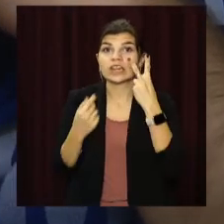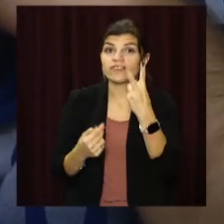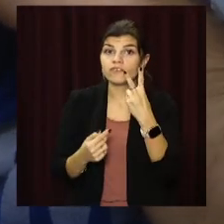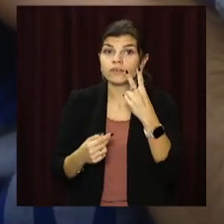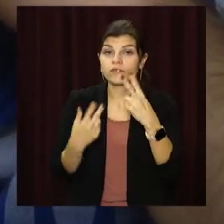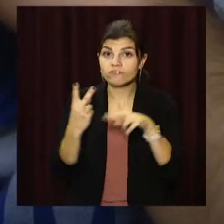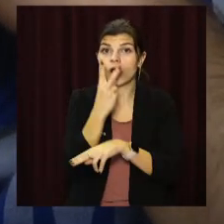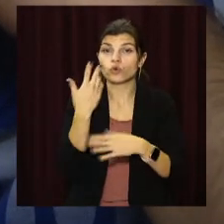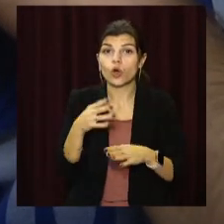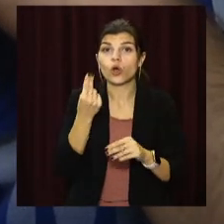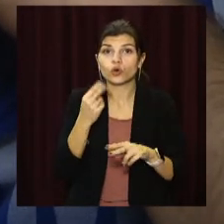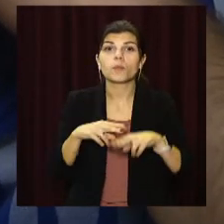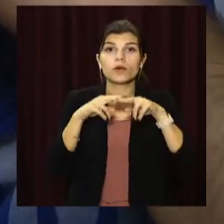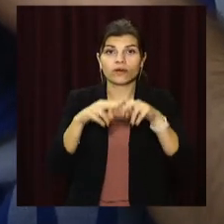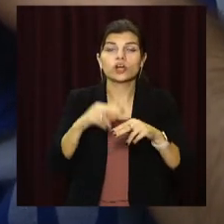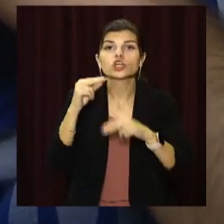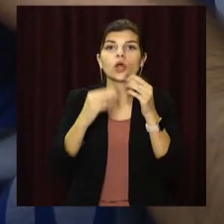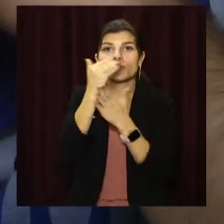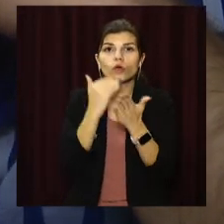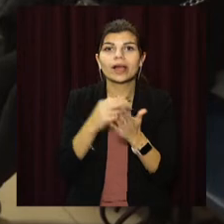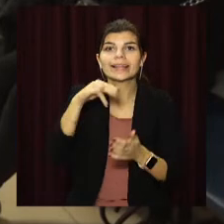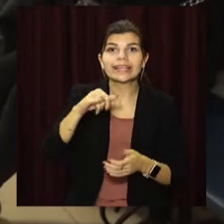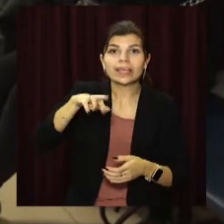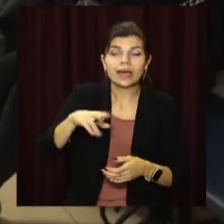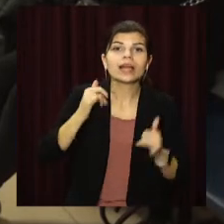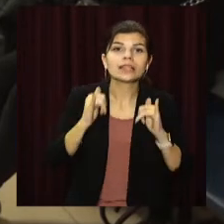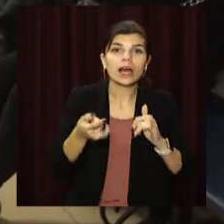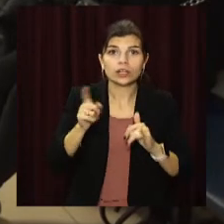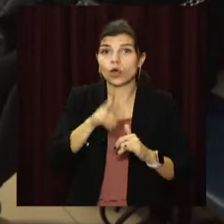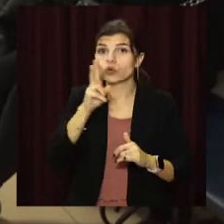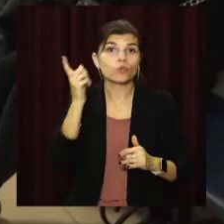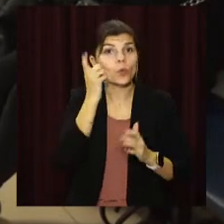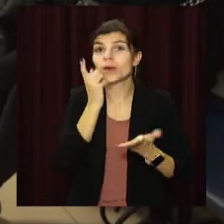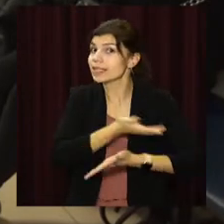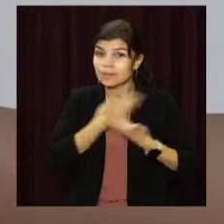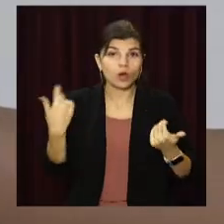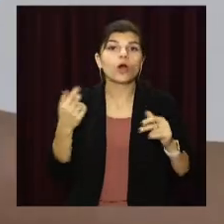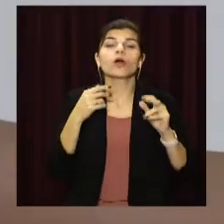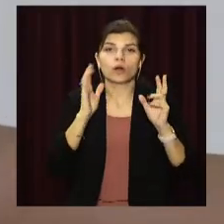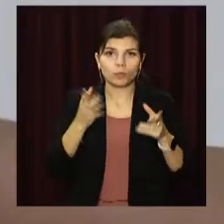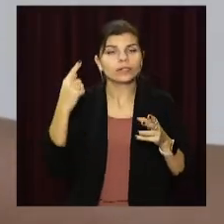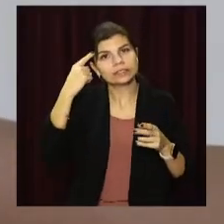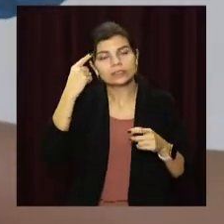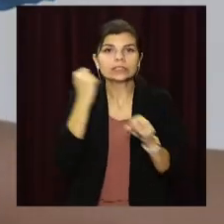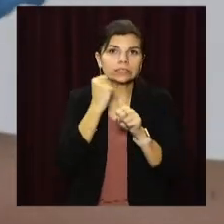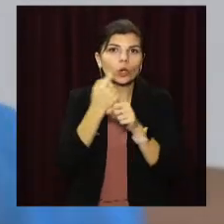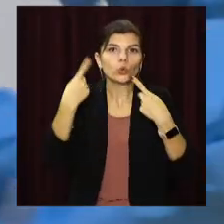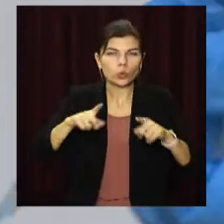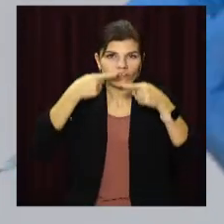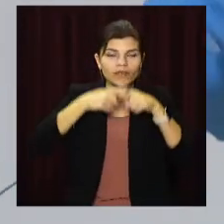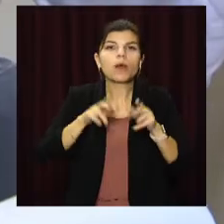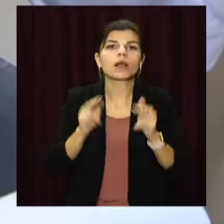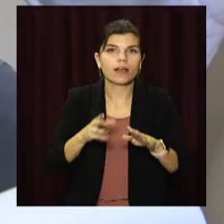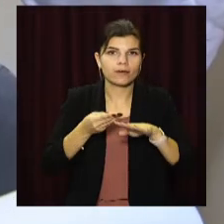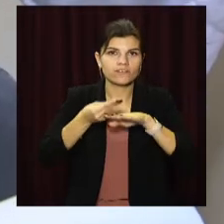двічі. Гроші перераховуватимуть через додаток «Дія». Для тих, хто без смартфонів, обіцяють розробити альтернативні схеми